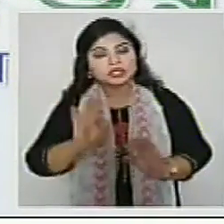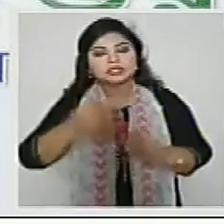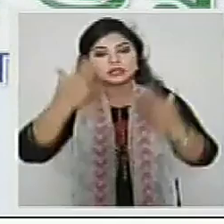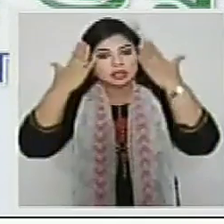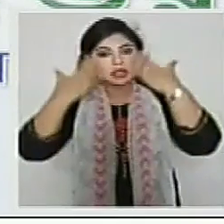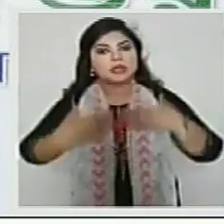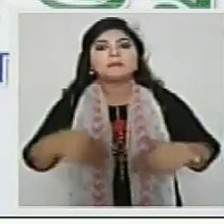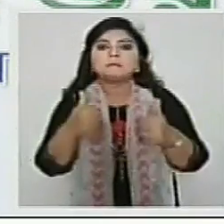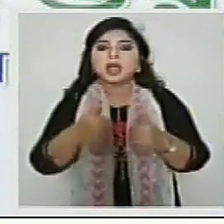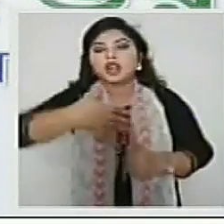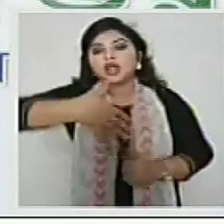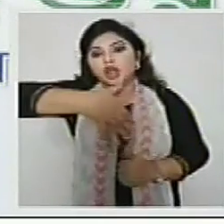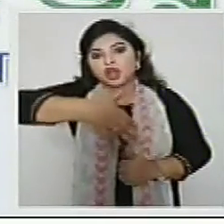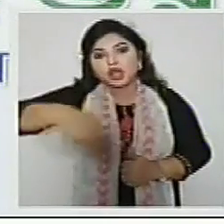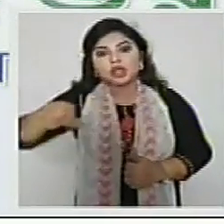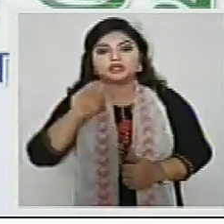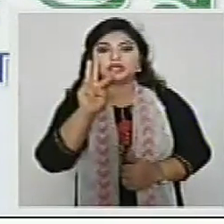87,520 জন।